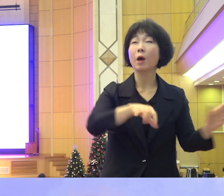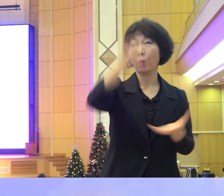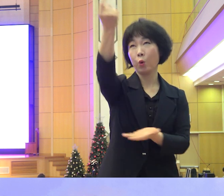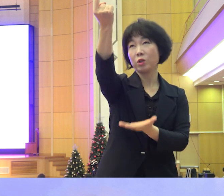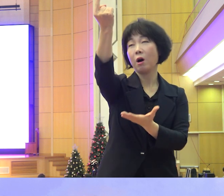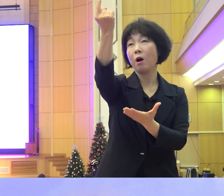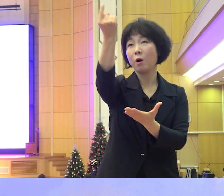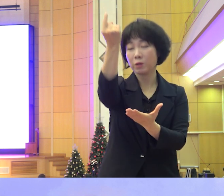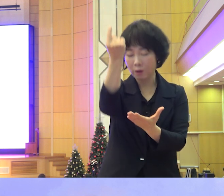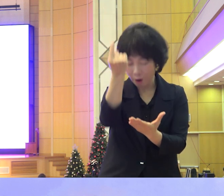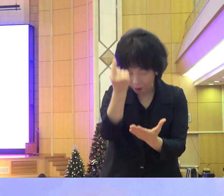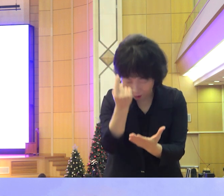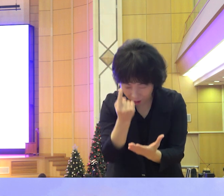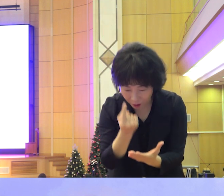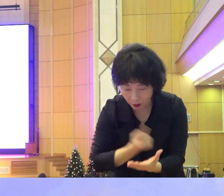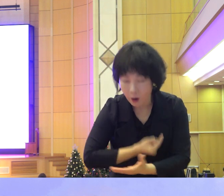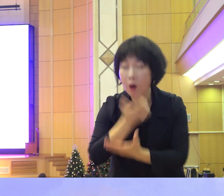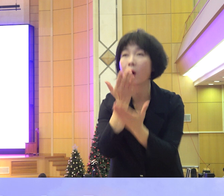이곳에